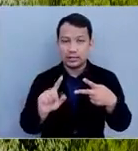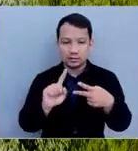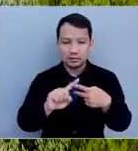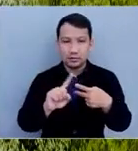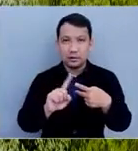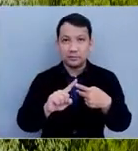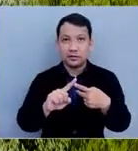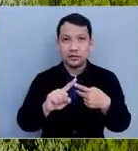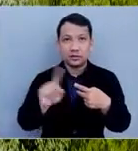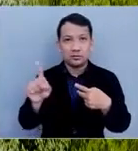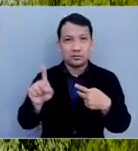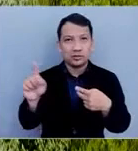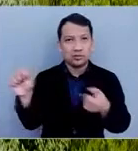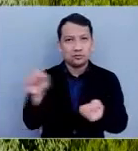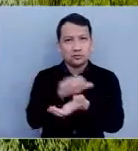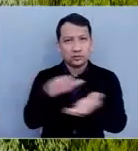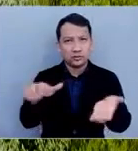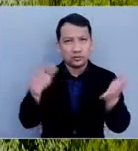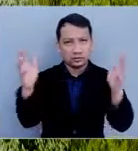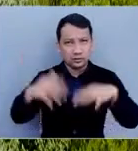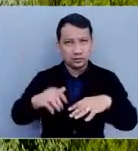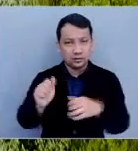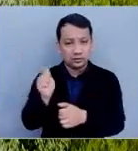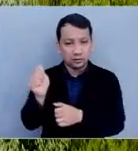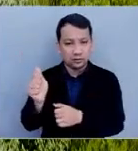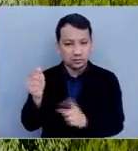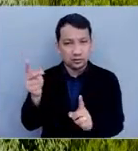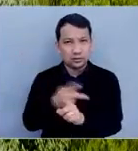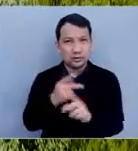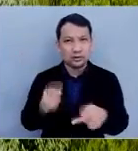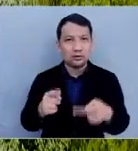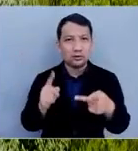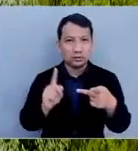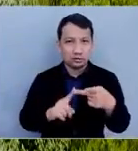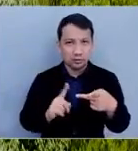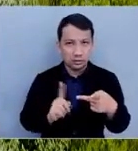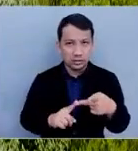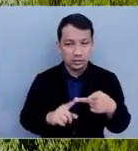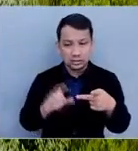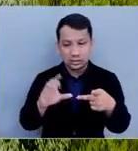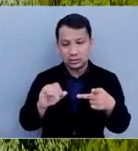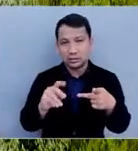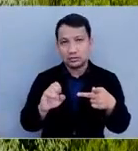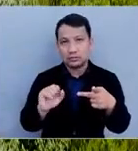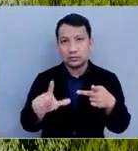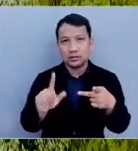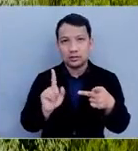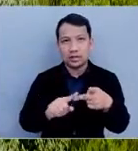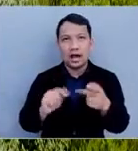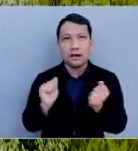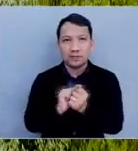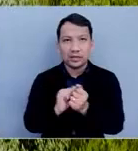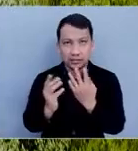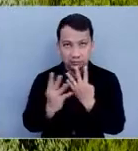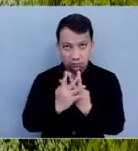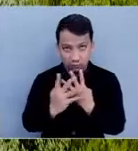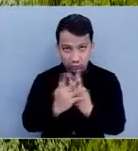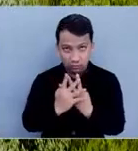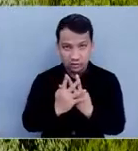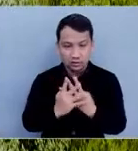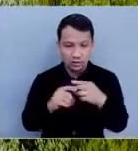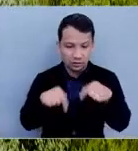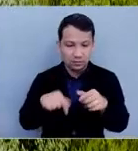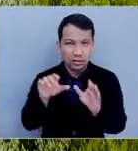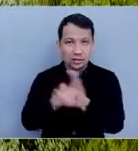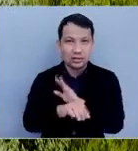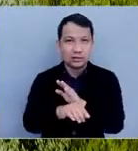para lang sa danyos o pinsalang nagawa sa biktima. Pero yung criminal aspect, yun yung may kulong eh. Ang mga krimen sa Pilipinas,